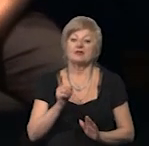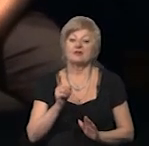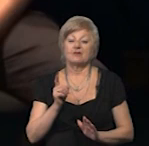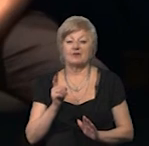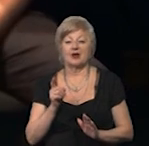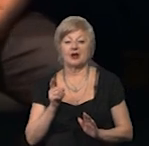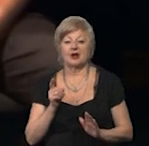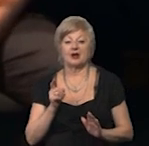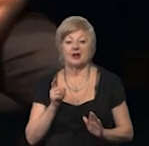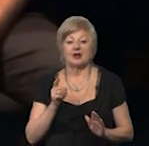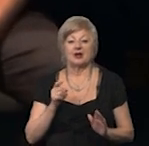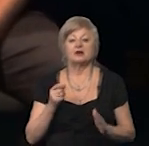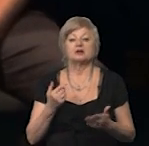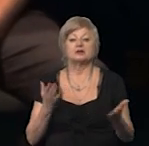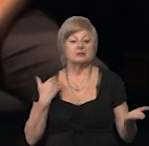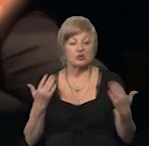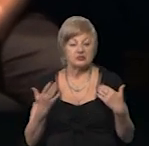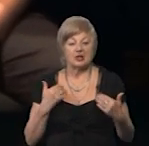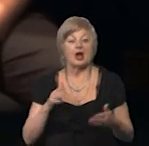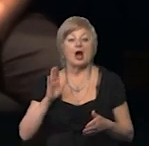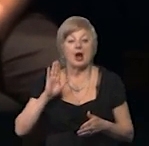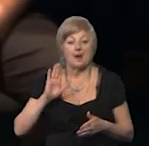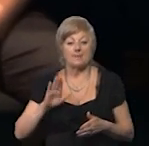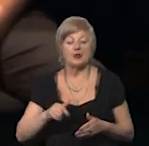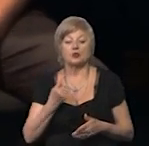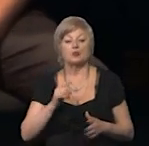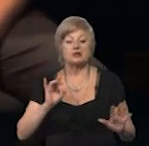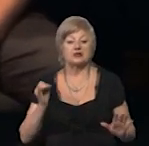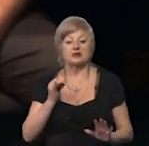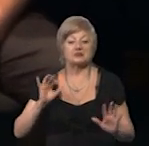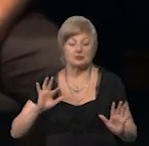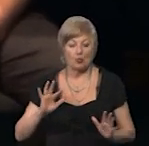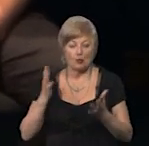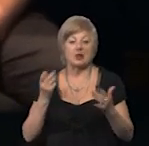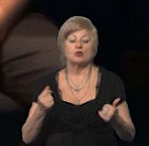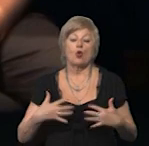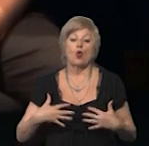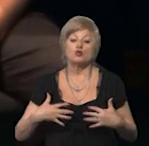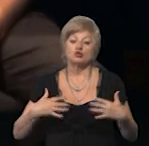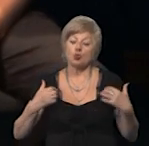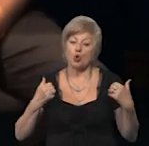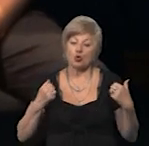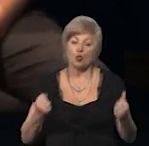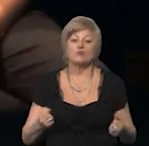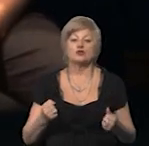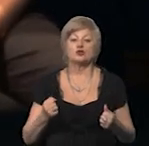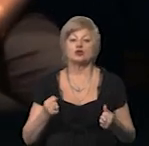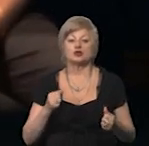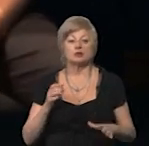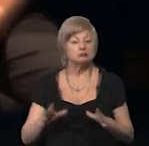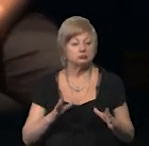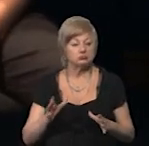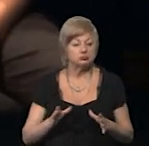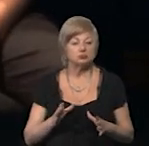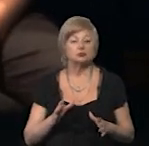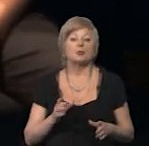змінити, а це як один з елементів. Так, оздоровче я почав вивчати для того,